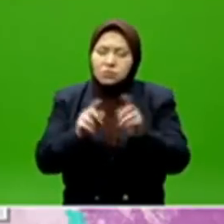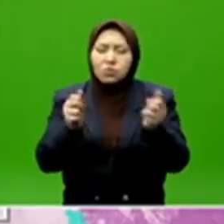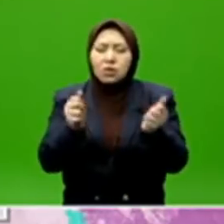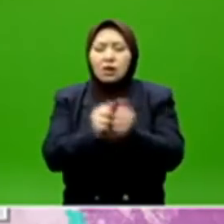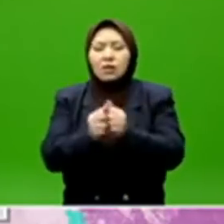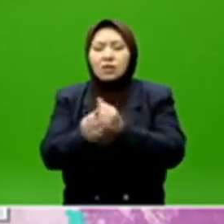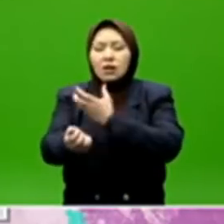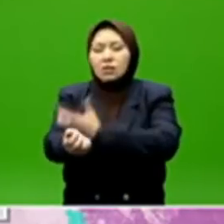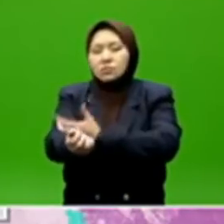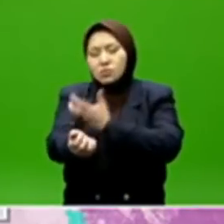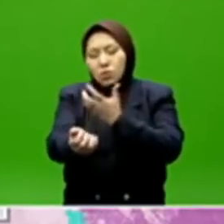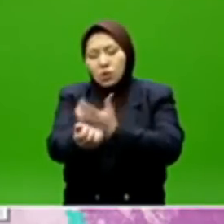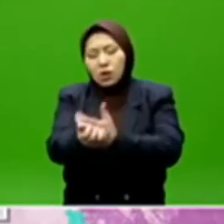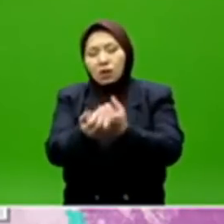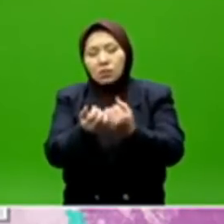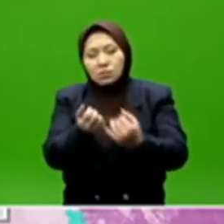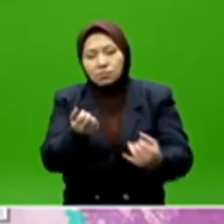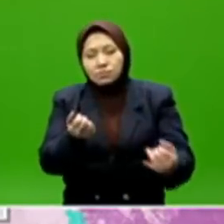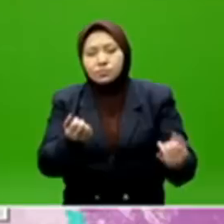dzurriyyati.